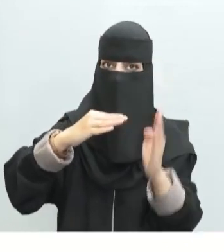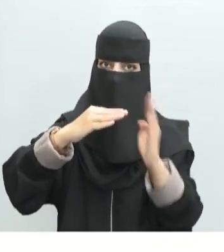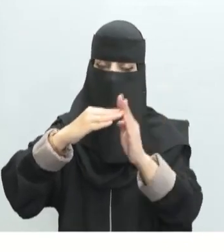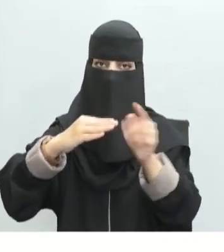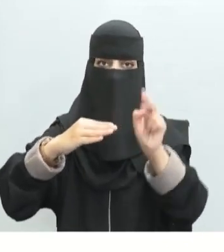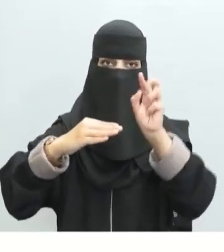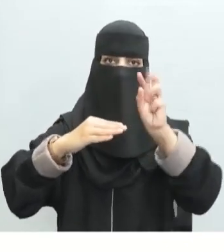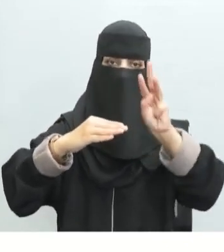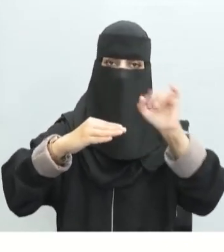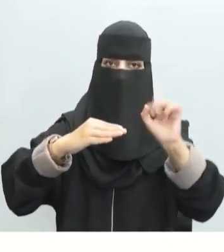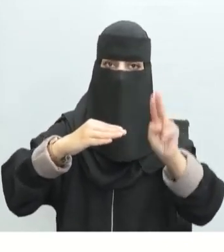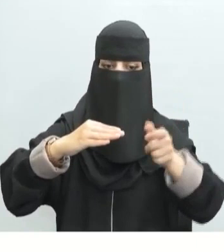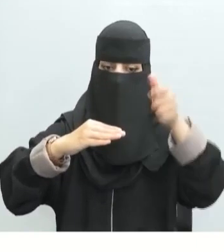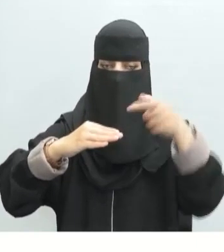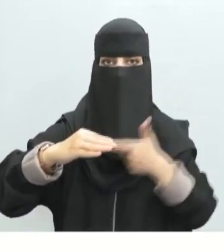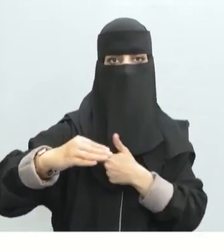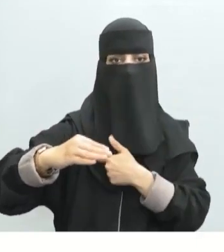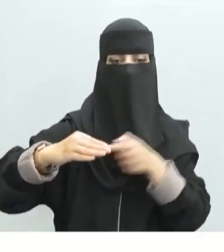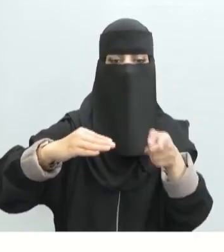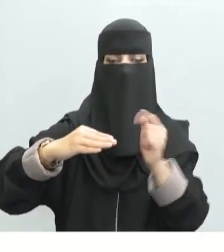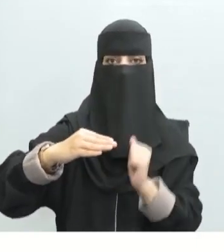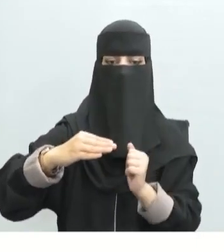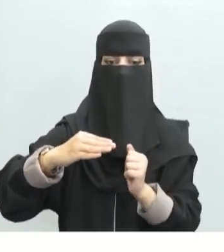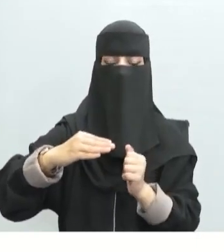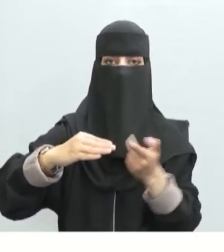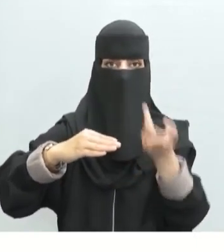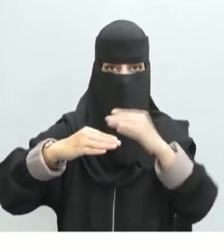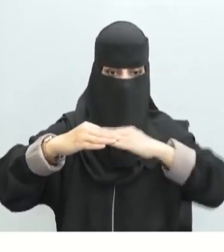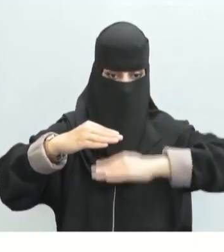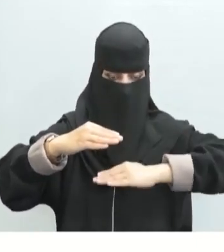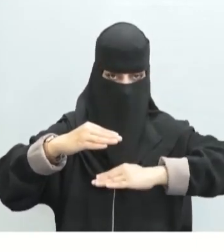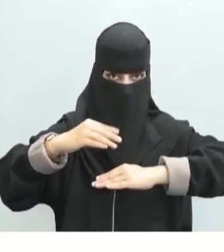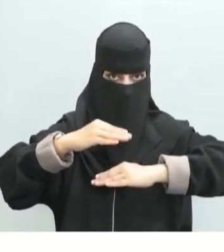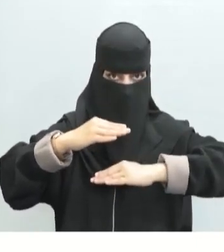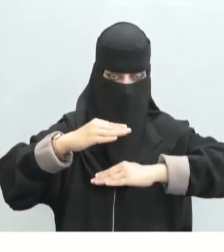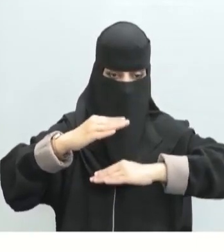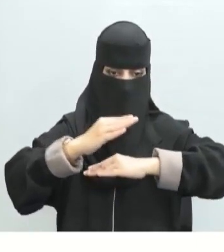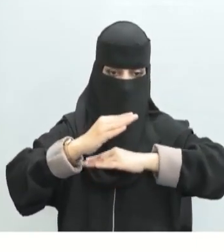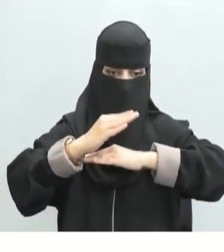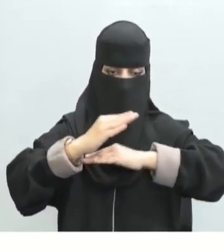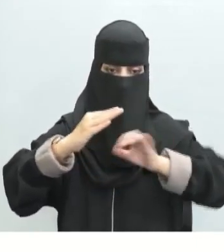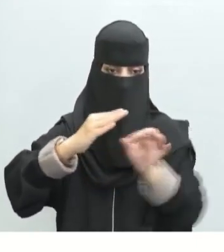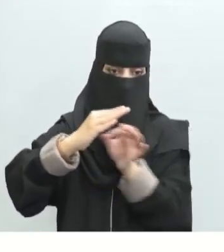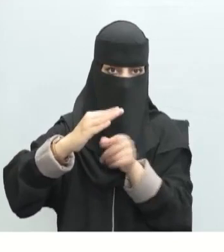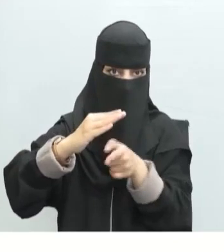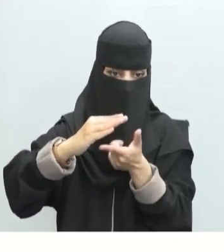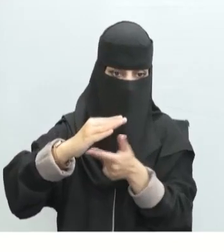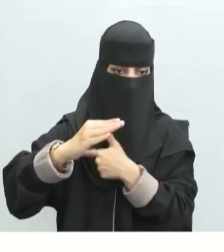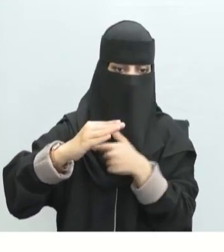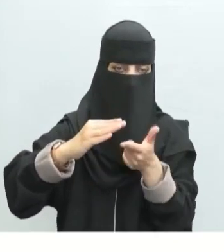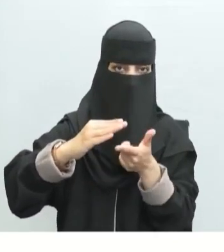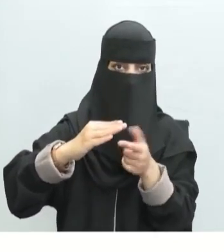المقابل مقابل لمين مقابل لثي والضلع الثالث هو الضلع مجاور لثي